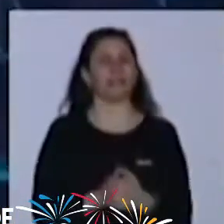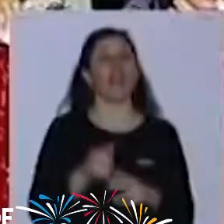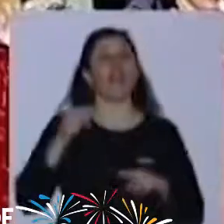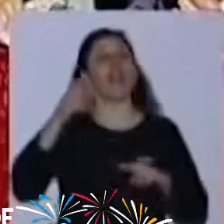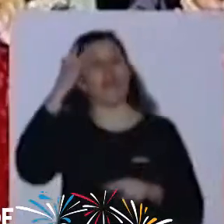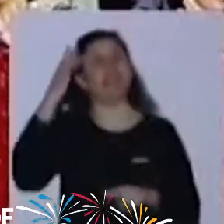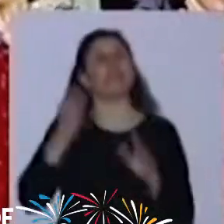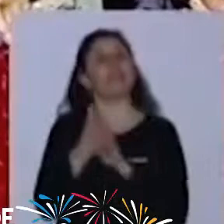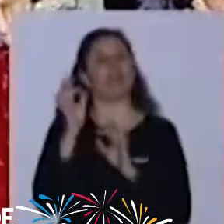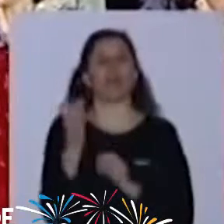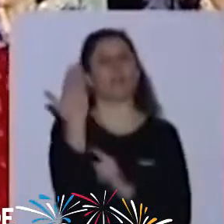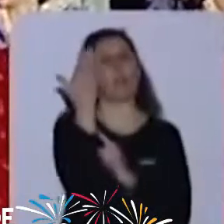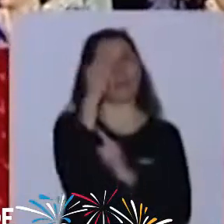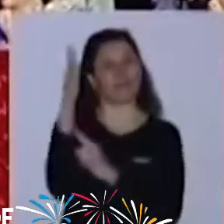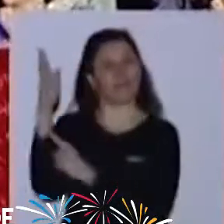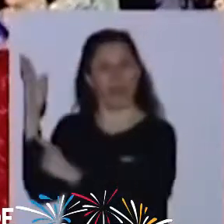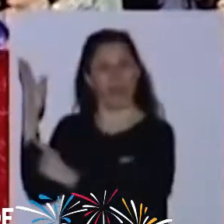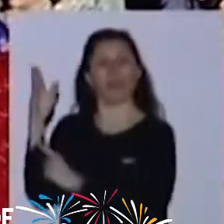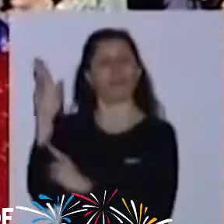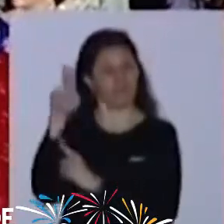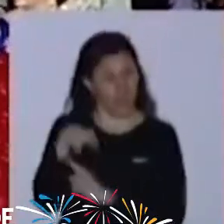són presentacions,